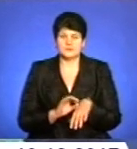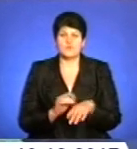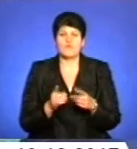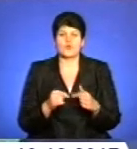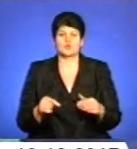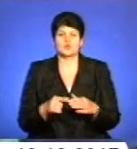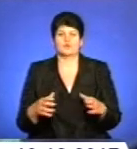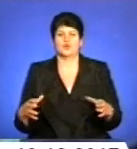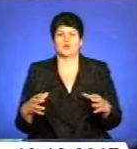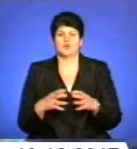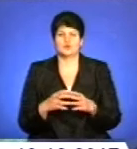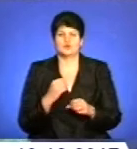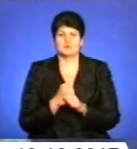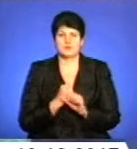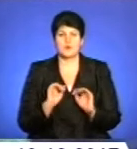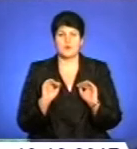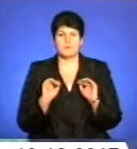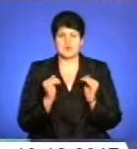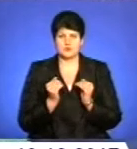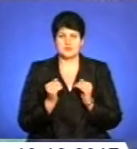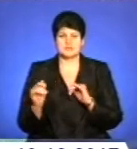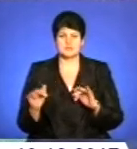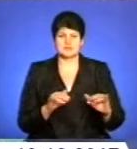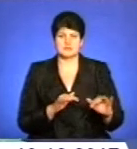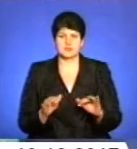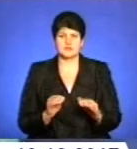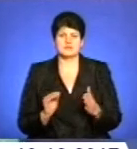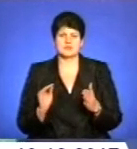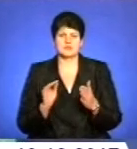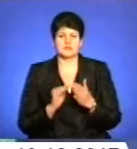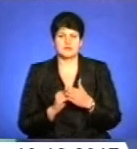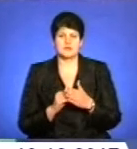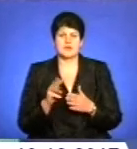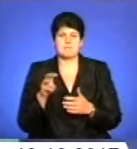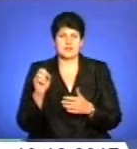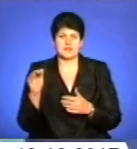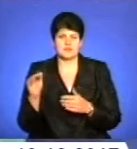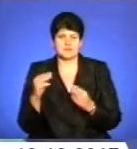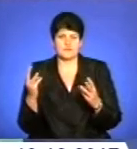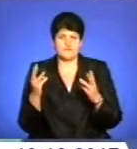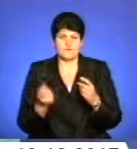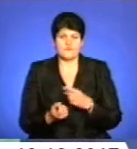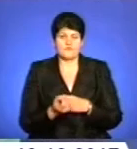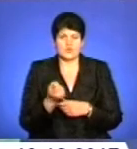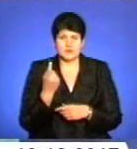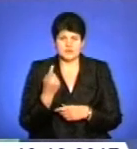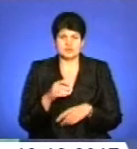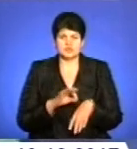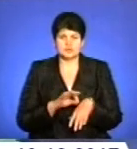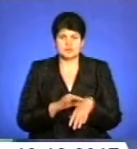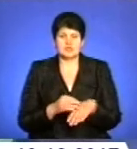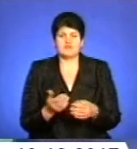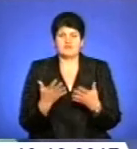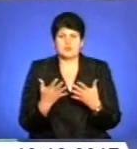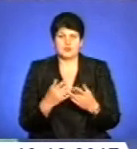організованих колективах введені обмежувальні протиепідемічні заходи, тобто встановлені межі вогнища, визначено коло